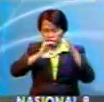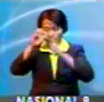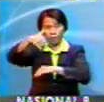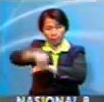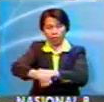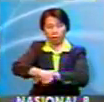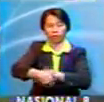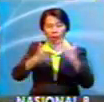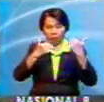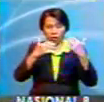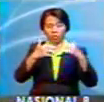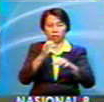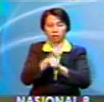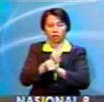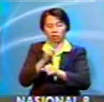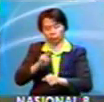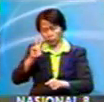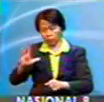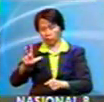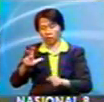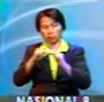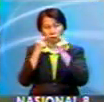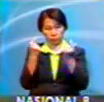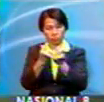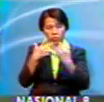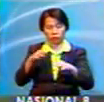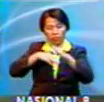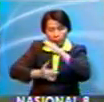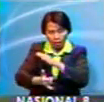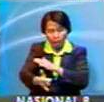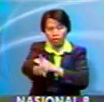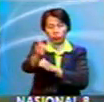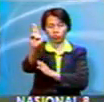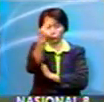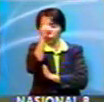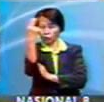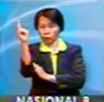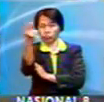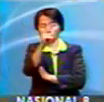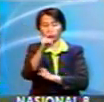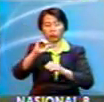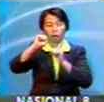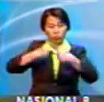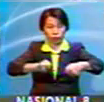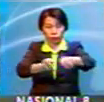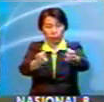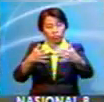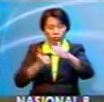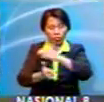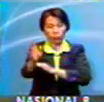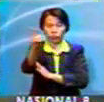ini 18.23 pasukan ZR telah masuk ke hutan sekitar itu juni kejap tadi